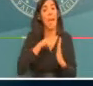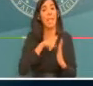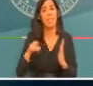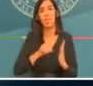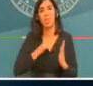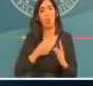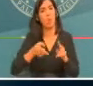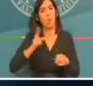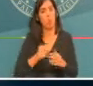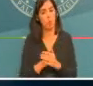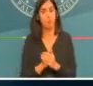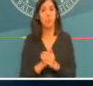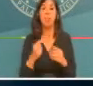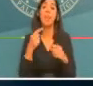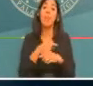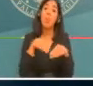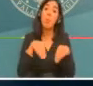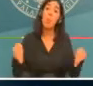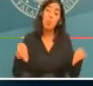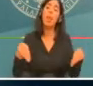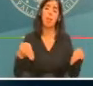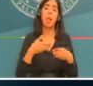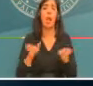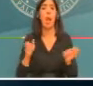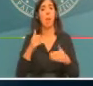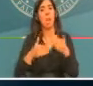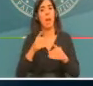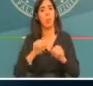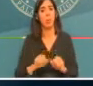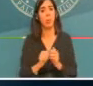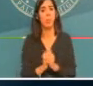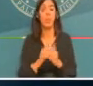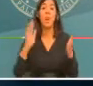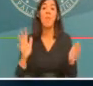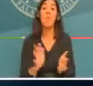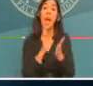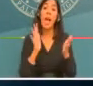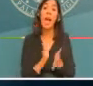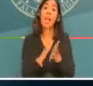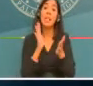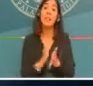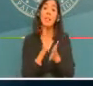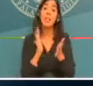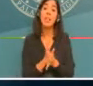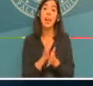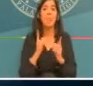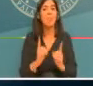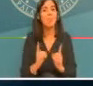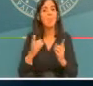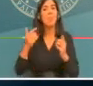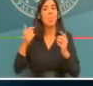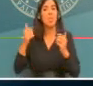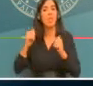conseguenti connessi a cerimonie civili e religiose ricorderete che per adesso c'era il limite di 30 persone